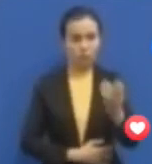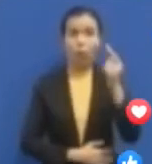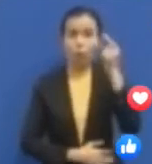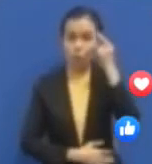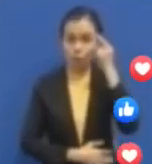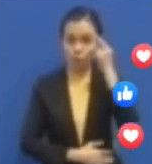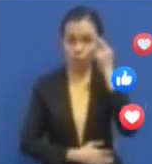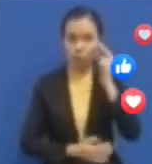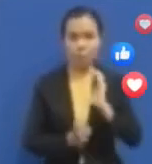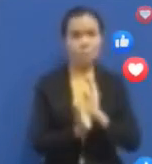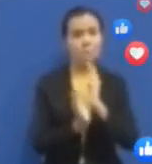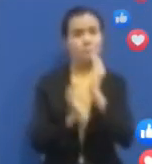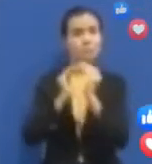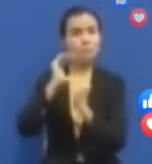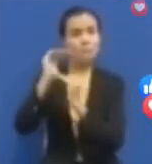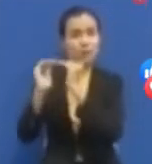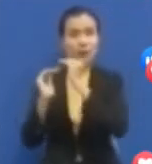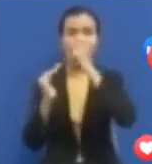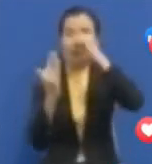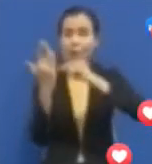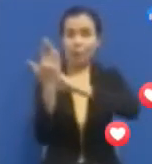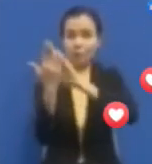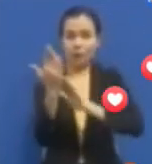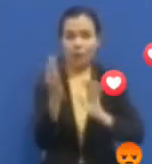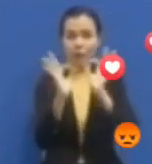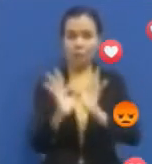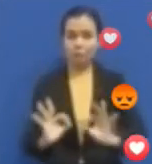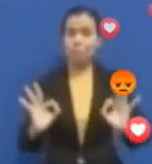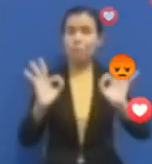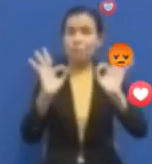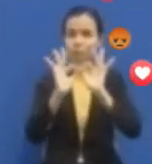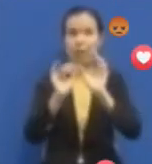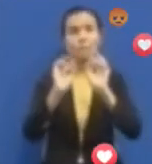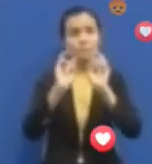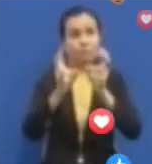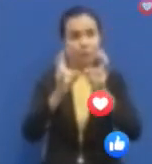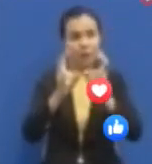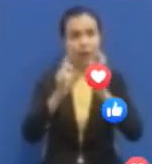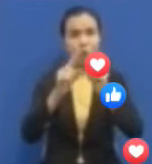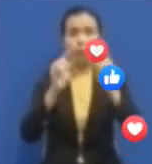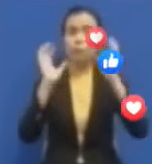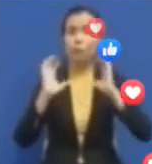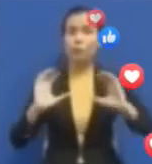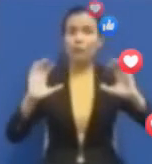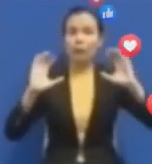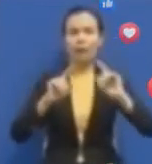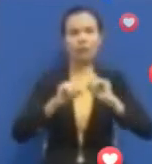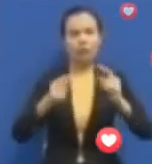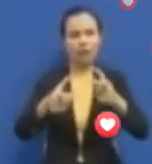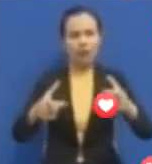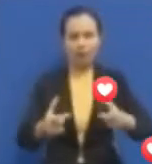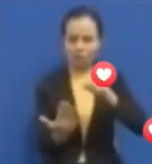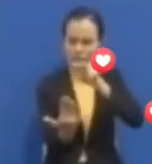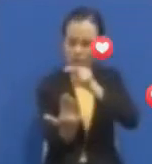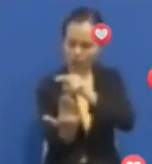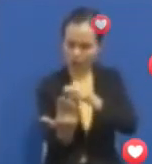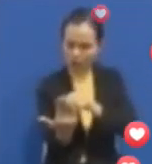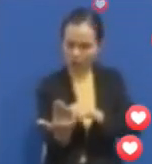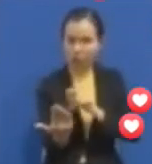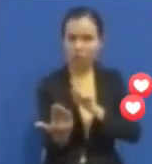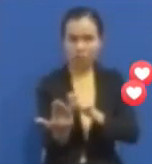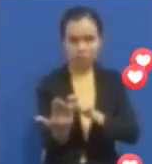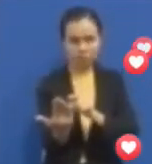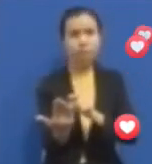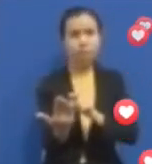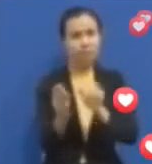การปฏิรูปประเทศเป็นนโยบายสำคัญของรัฐบาลแต่เมื่อได้อ่านรายงานแล้วเนี่ยผมมีความรู้สึกว่าความสำคัญนั้น